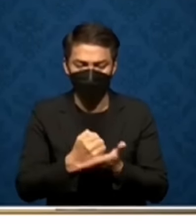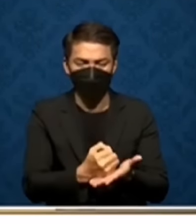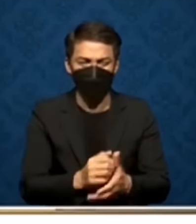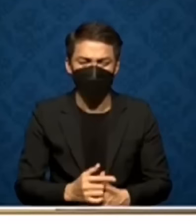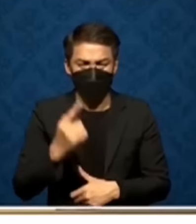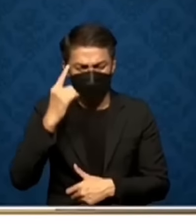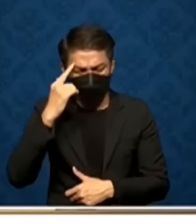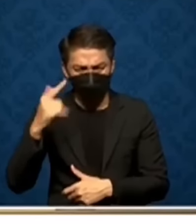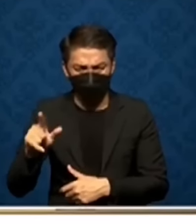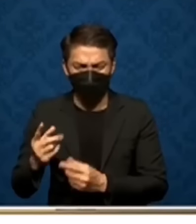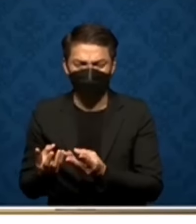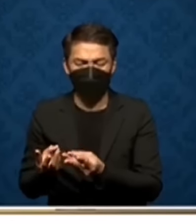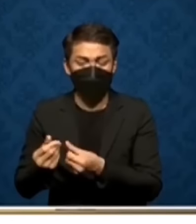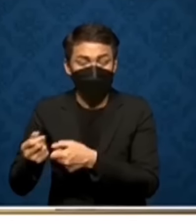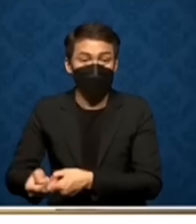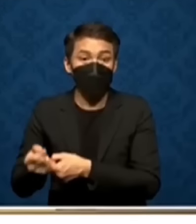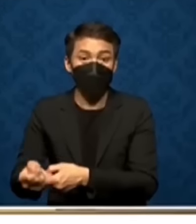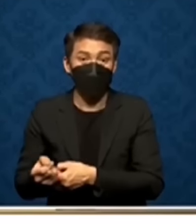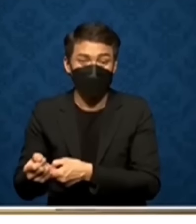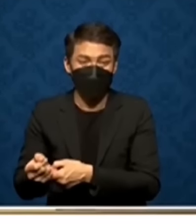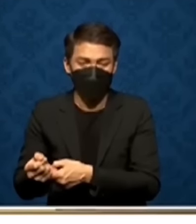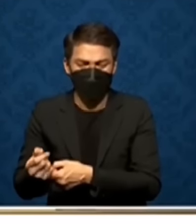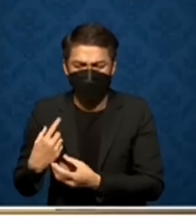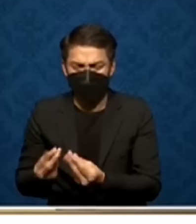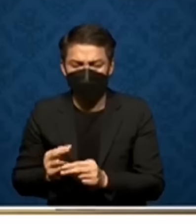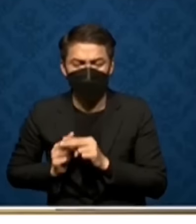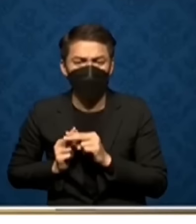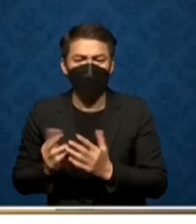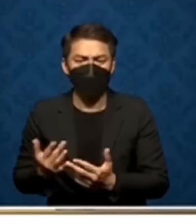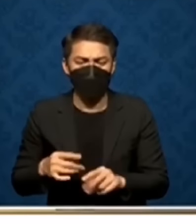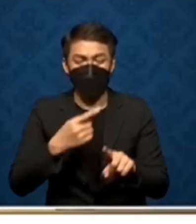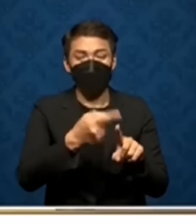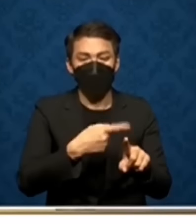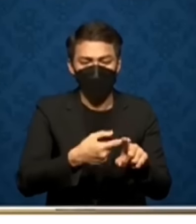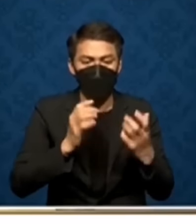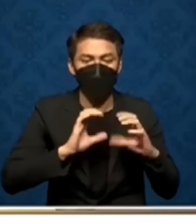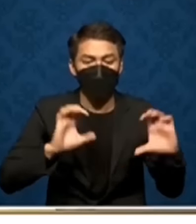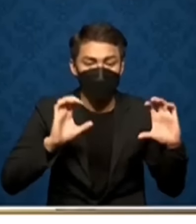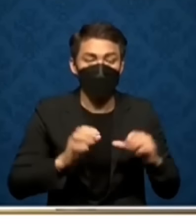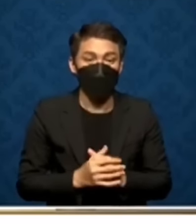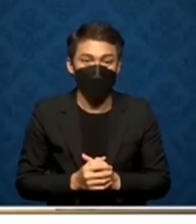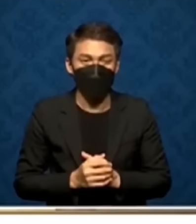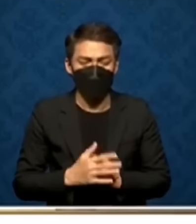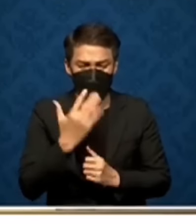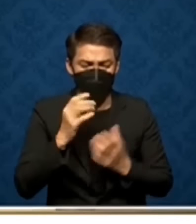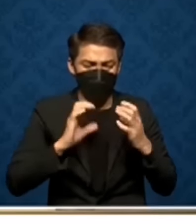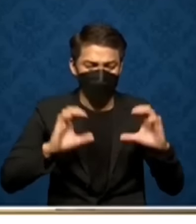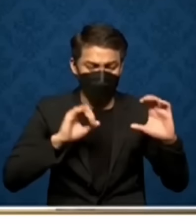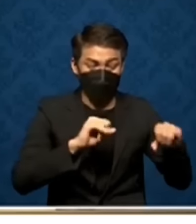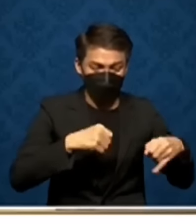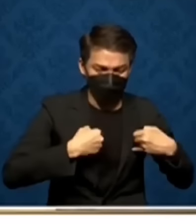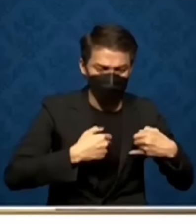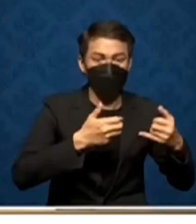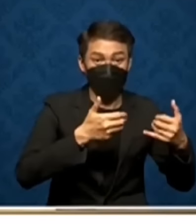ที่ดินเขาต้องเดินไปในที่ดินของรัฐที่ดินของรัฐก็อำมหิตมากนะพอรัฐเป็นเจ้าของเรื่องโ